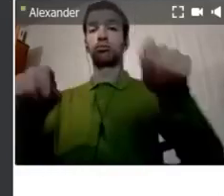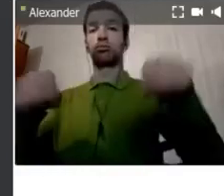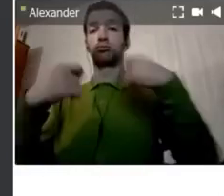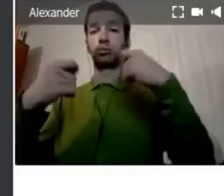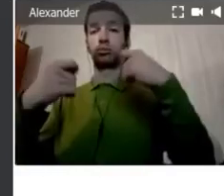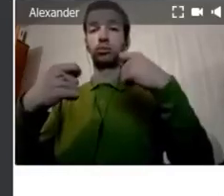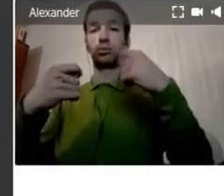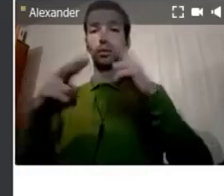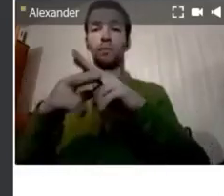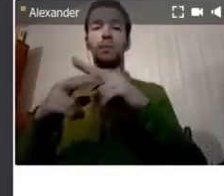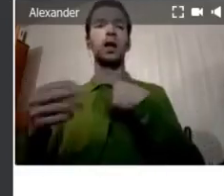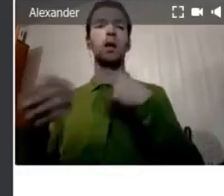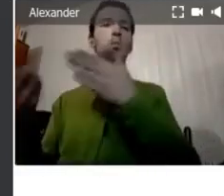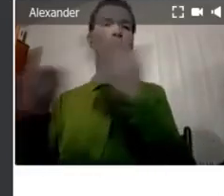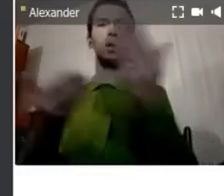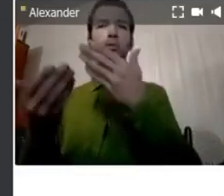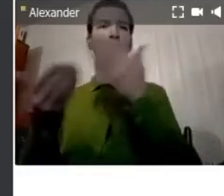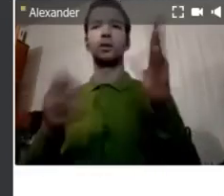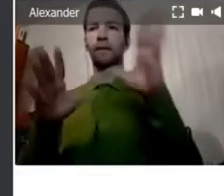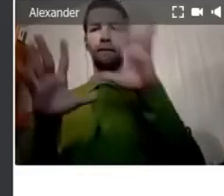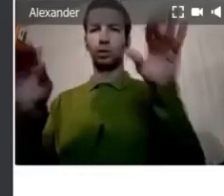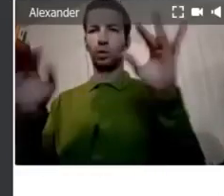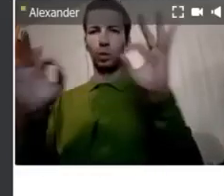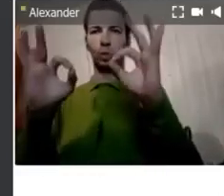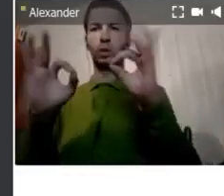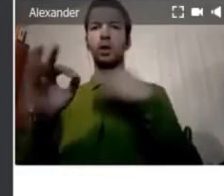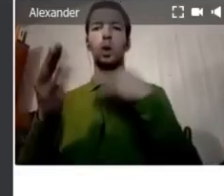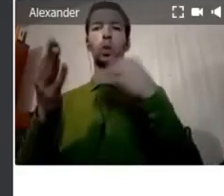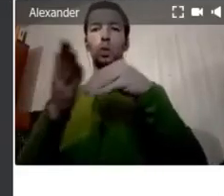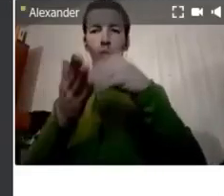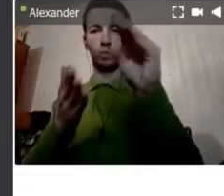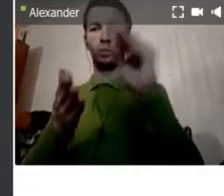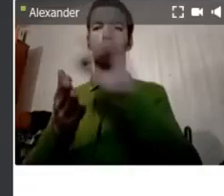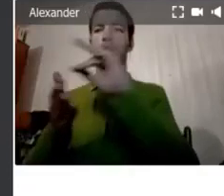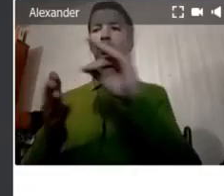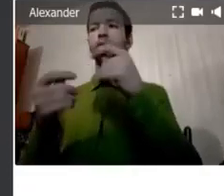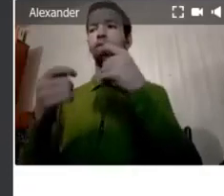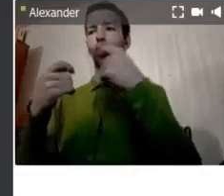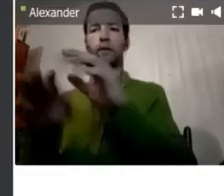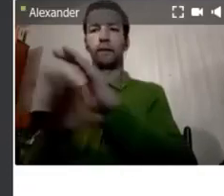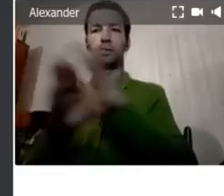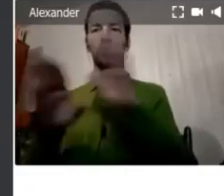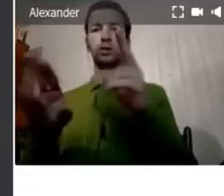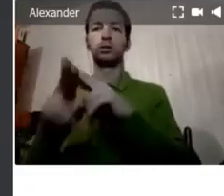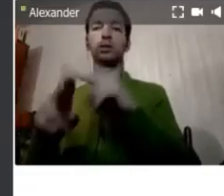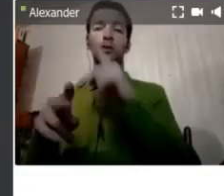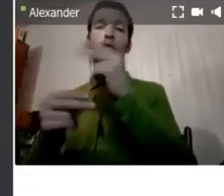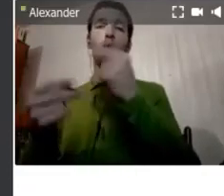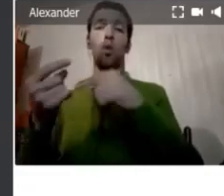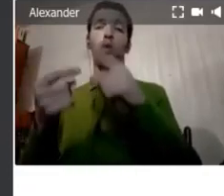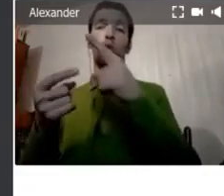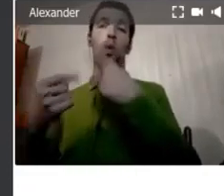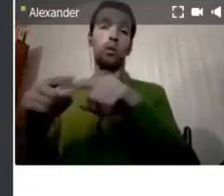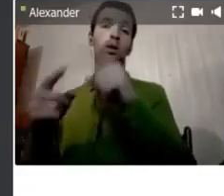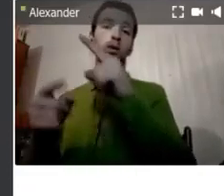самого маркетинга, если есть постоянные продажи, это доход компании, и это очень круто. Это основная деятельность,